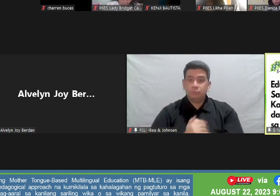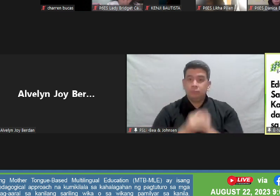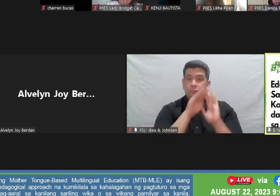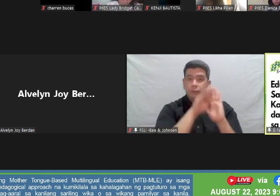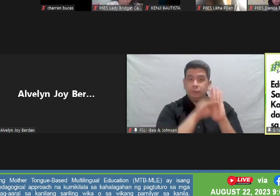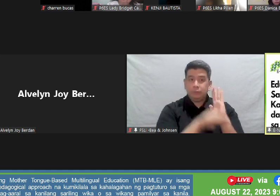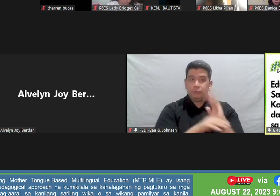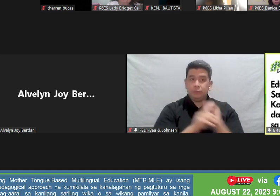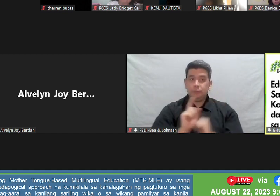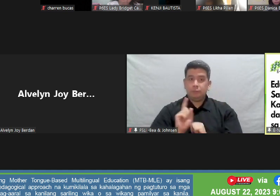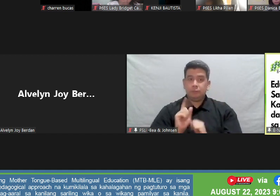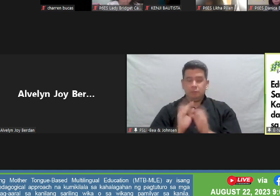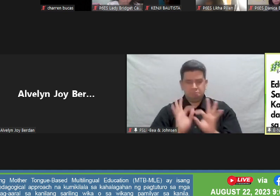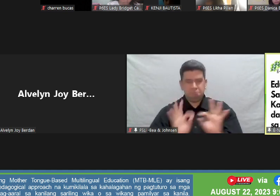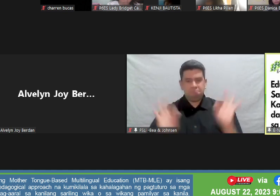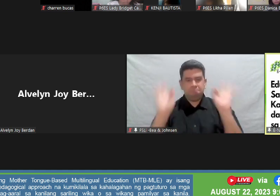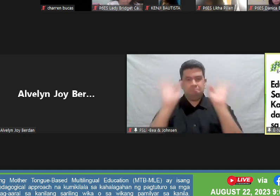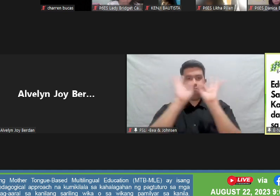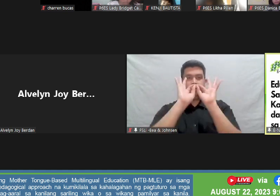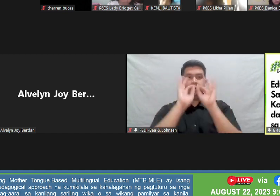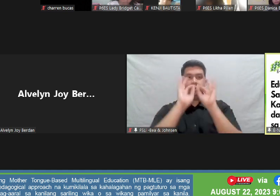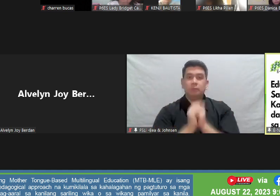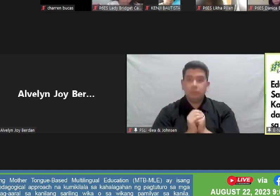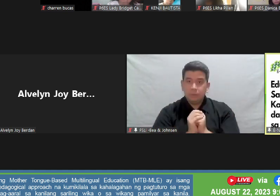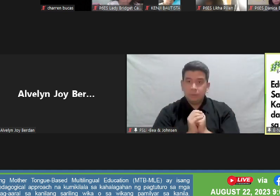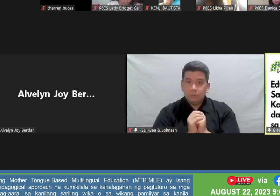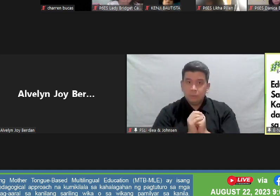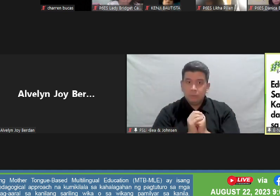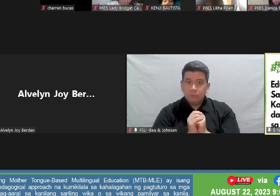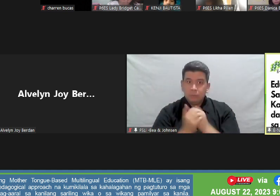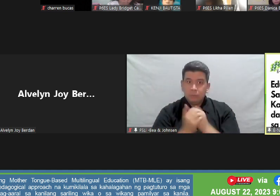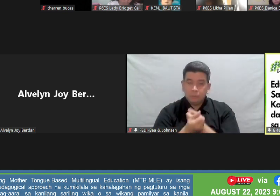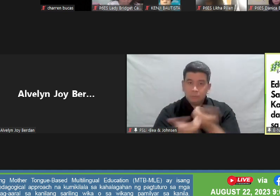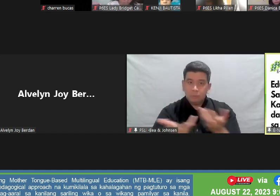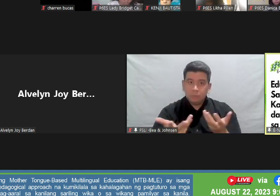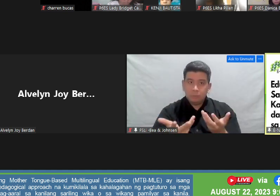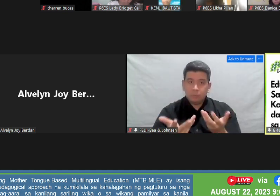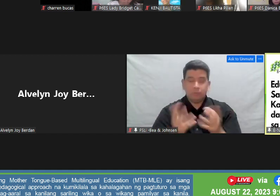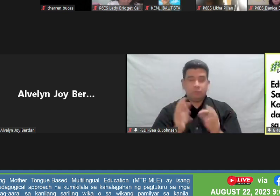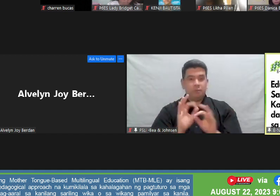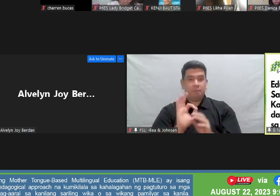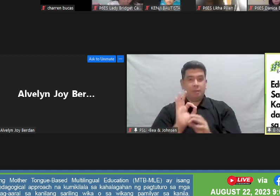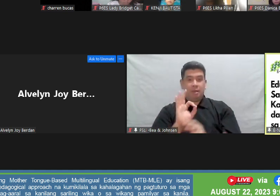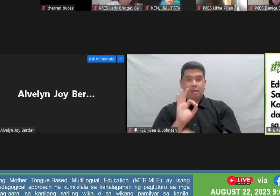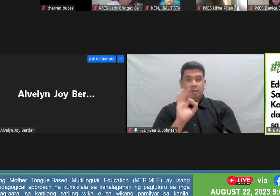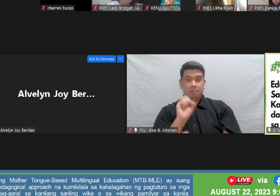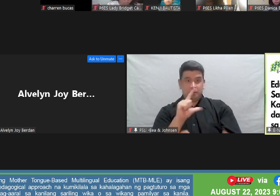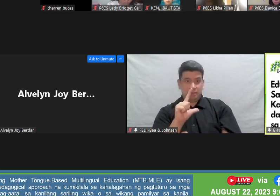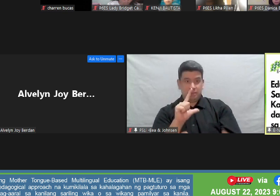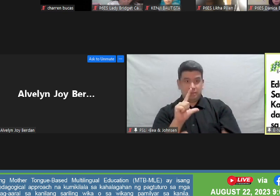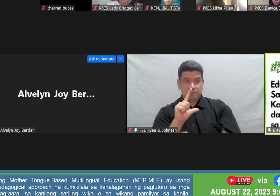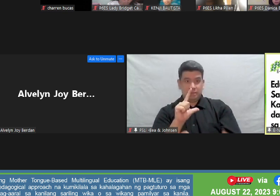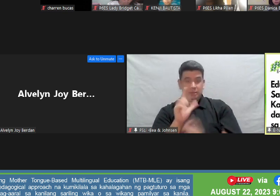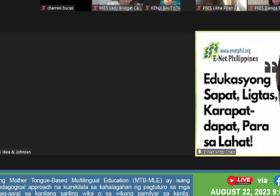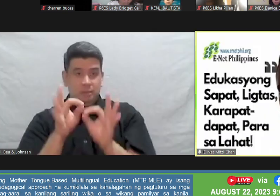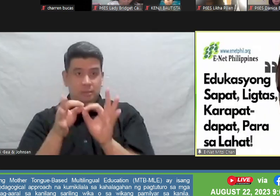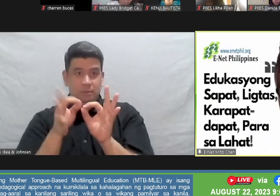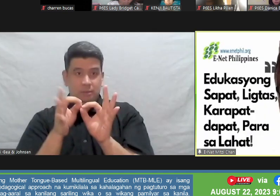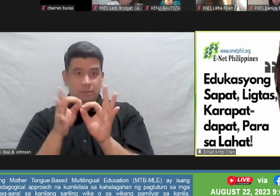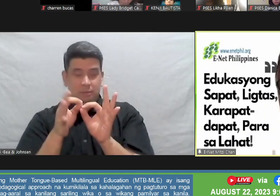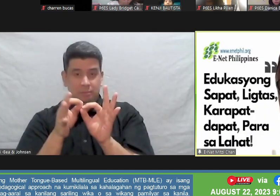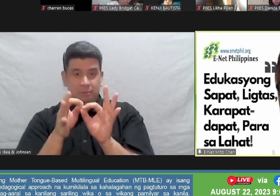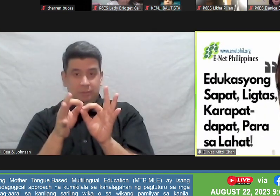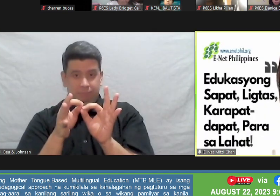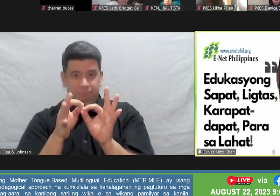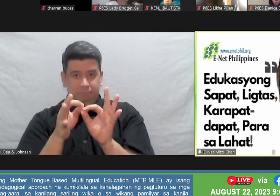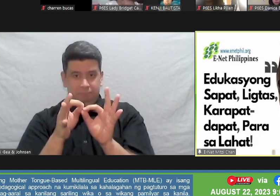ay napakahalaga. Gayun din, ano? Ang provision ng ating Filipino Sign Language interpreters para po